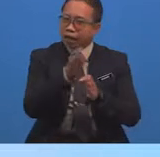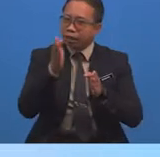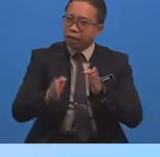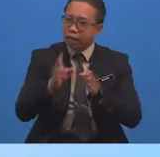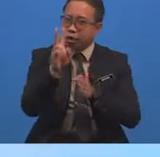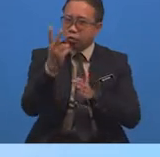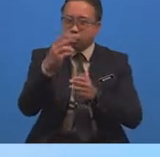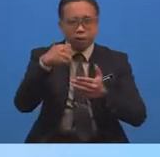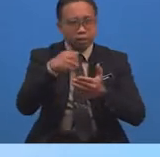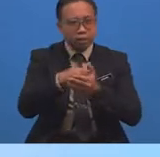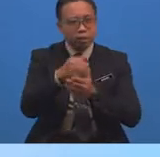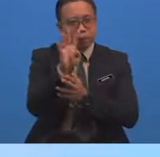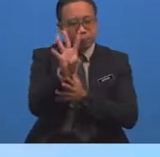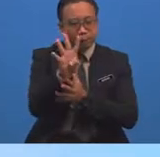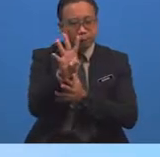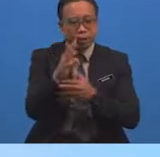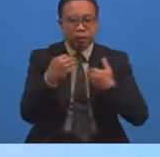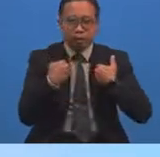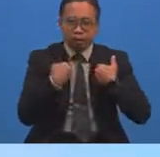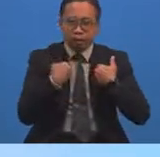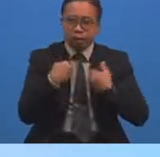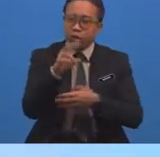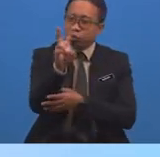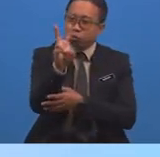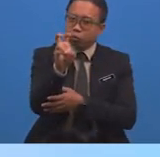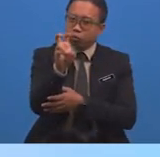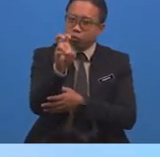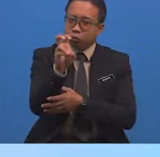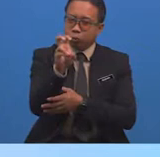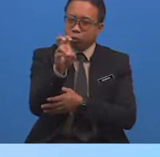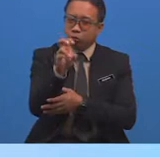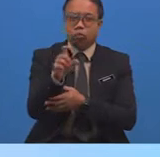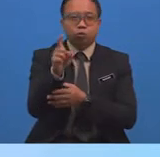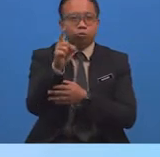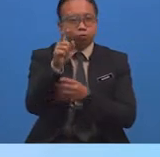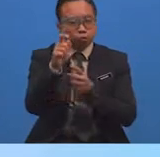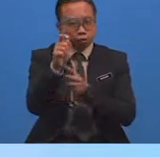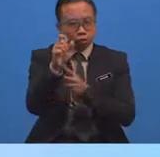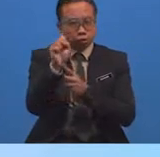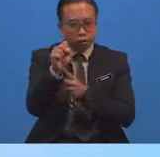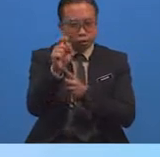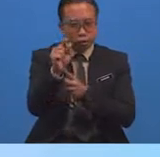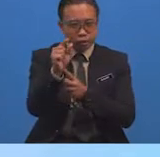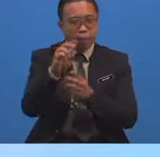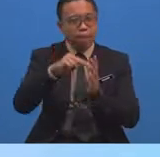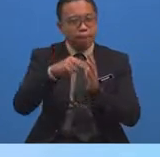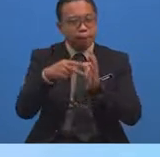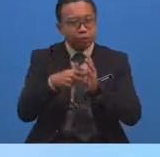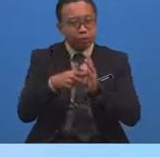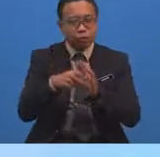dengan empat ada 20 senjatanya bermakna